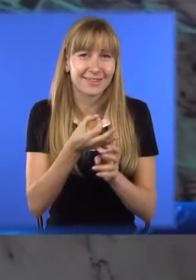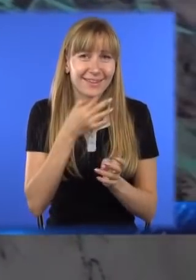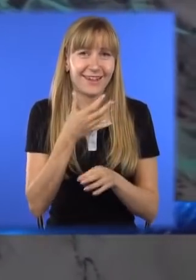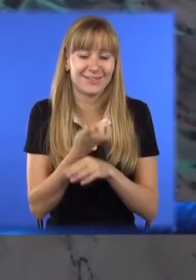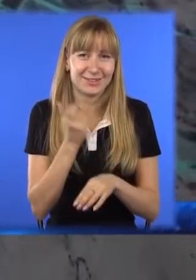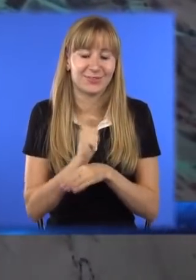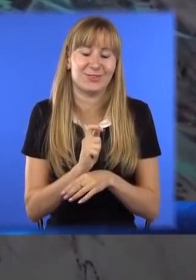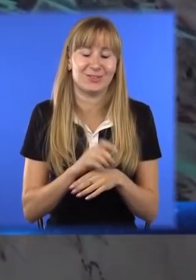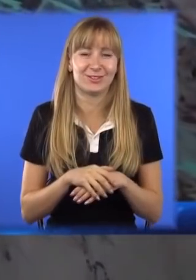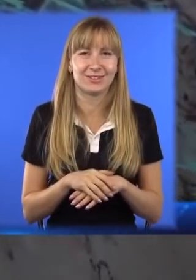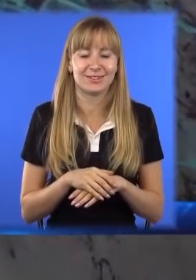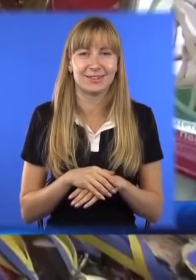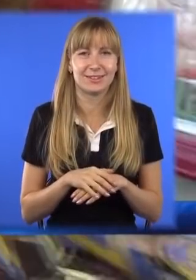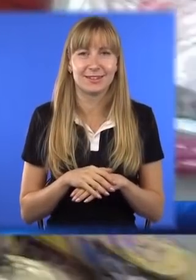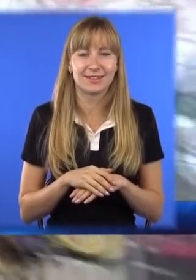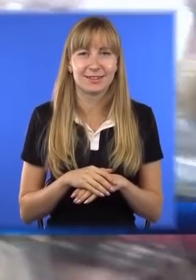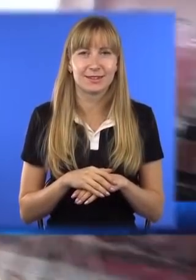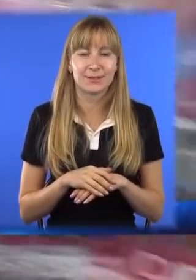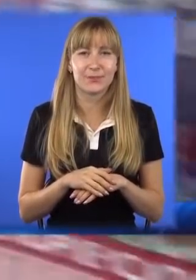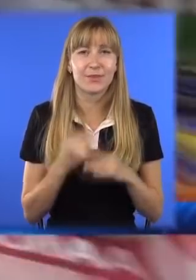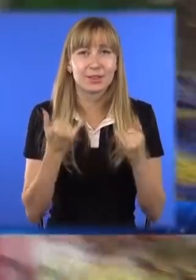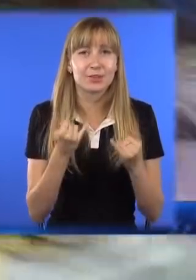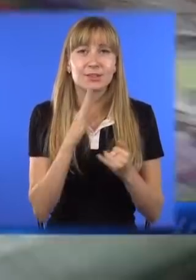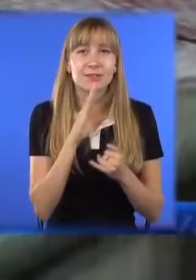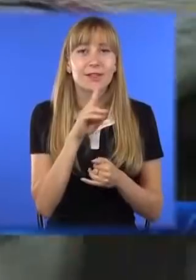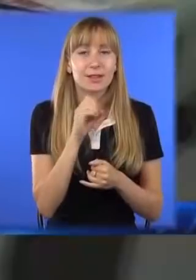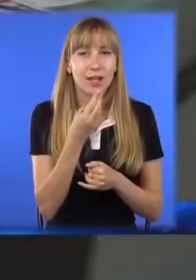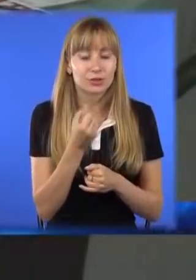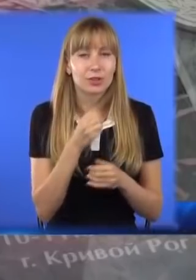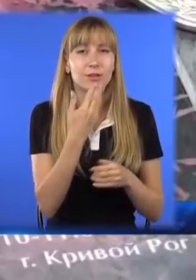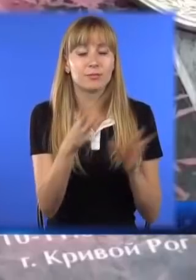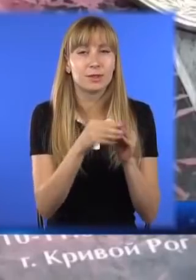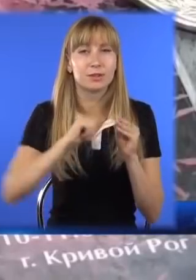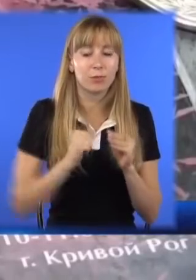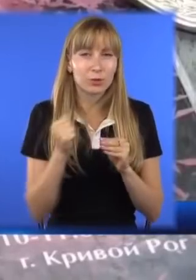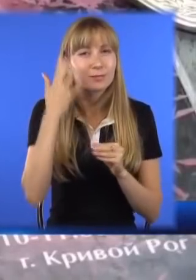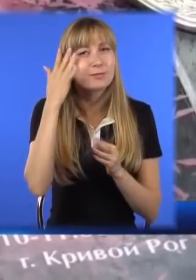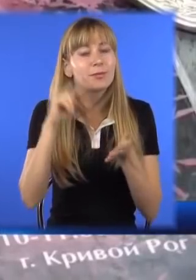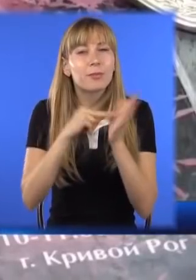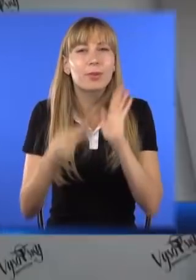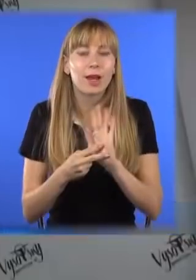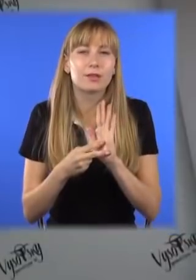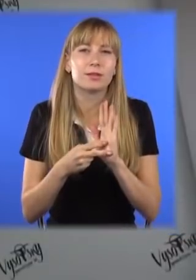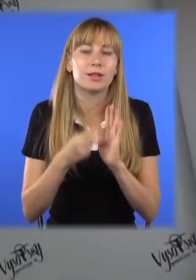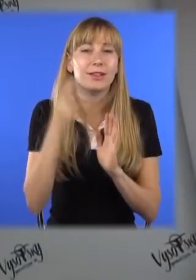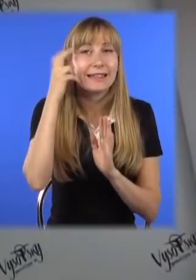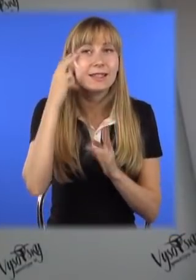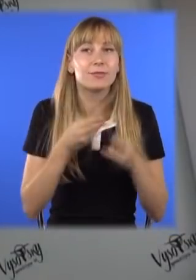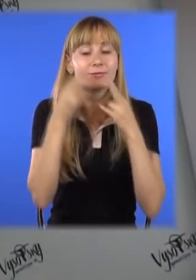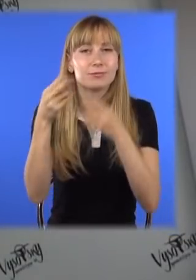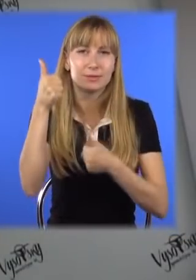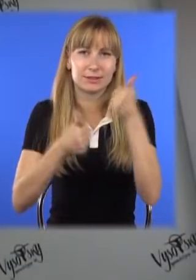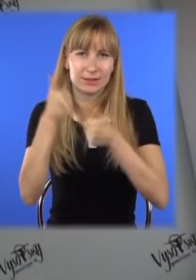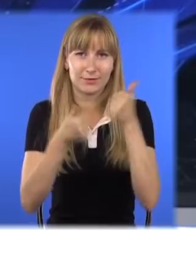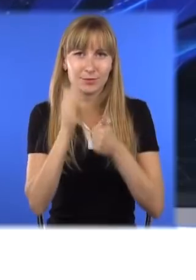її подружок багато планів на майбутнє. З найближчих – поїздка на змагання до Києва. Олександр Фефілатів, Роберт Сіваков, Перший міський.